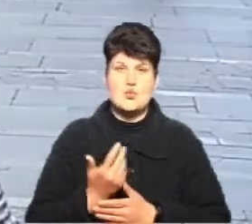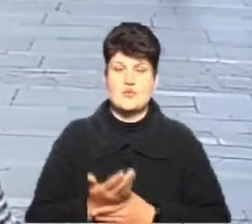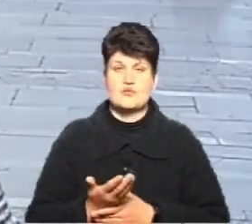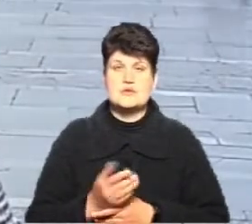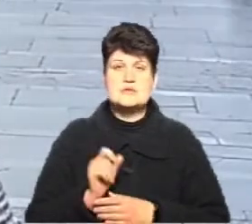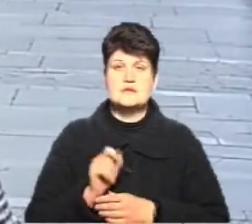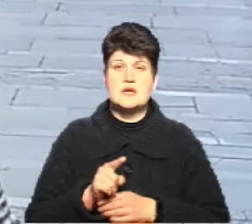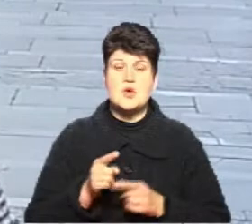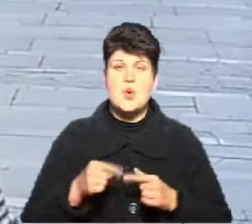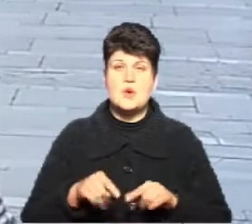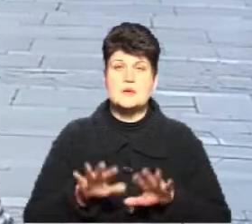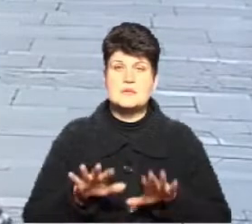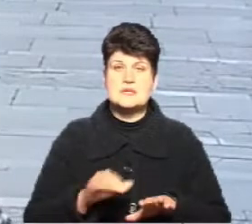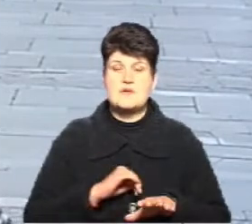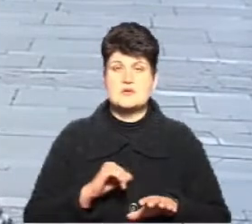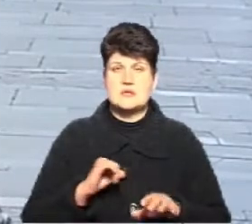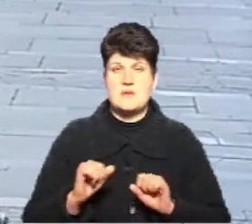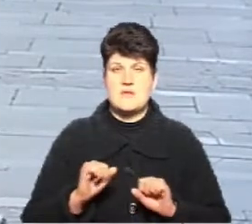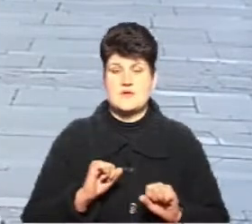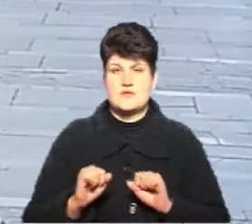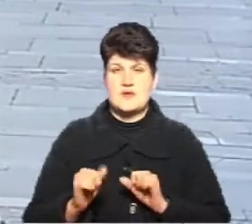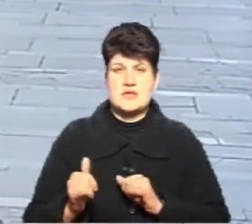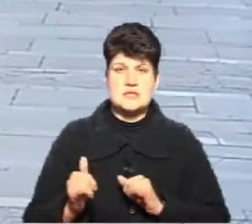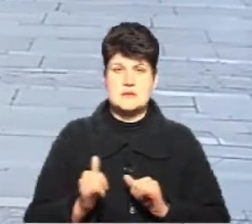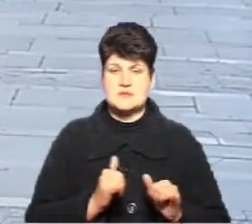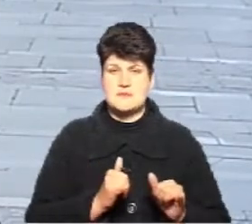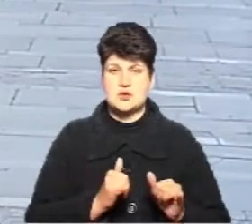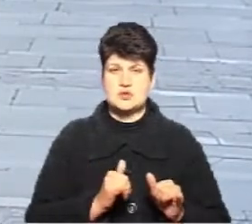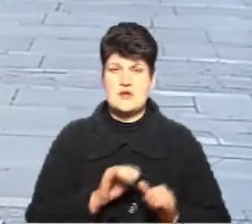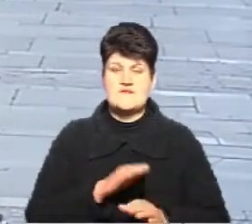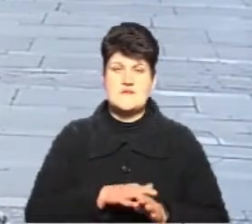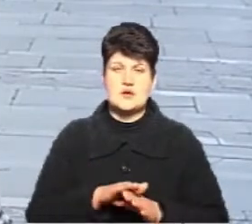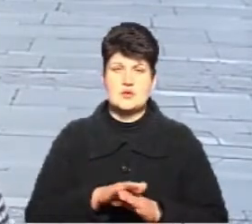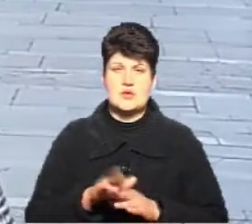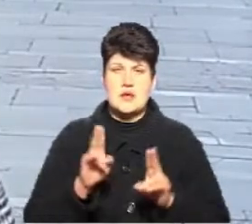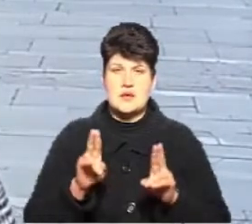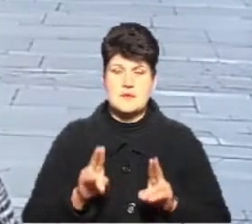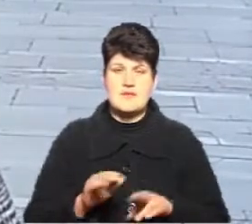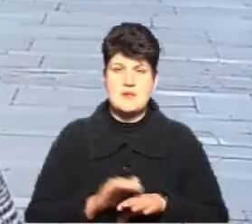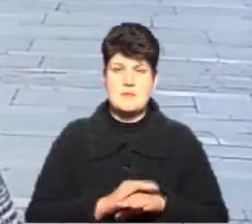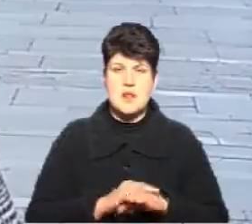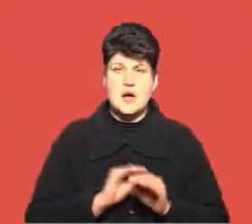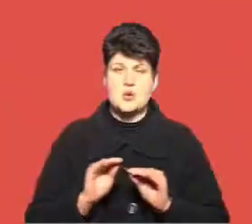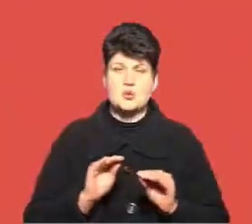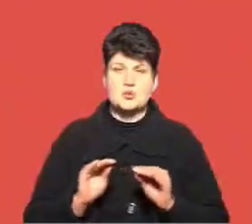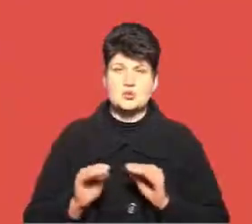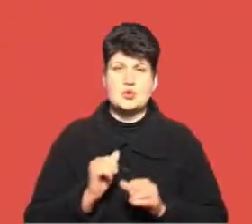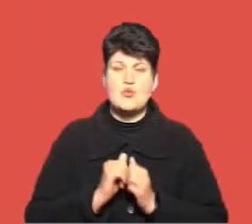місцевого самоврядування – забезпечити виконання правил благоустрою. Кожен відповідає за свій